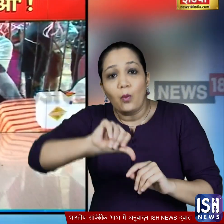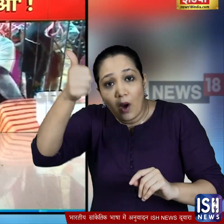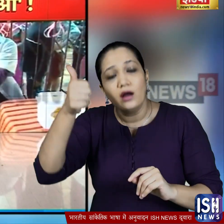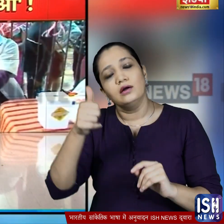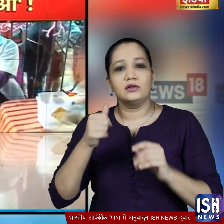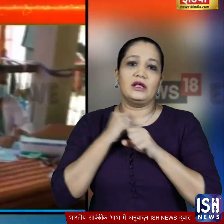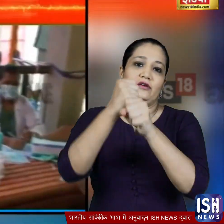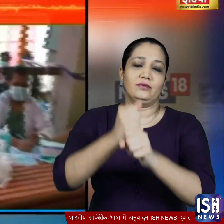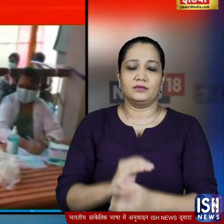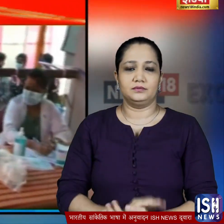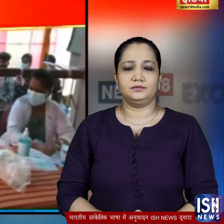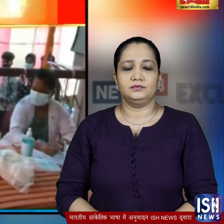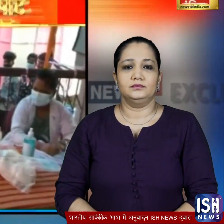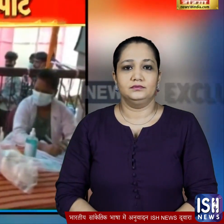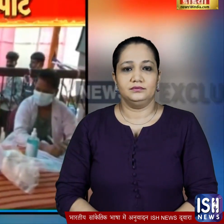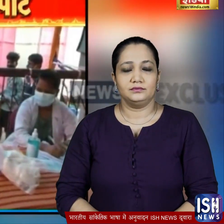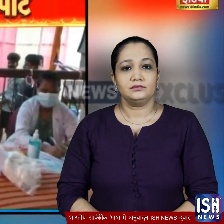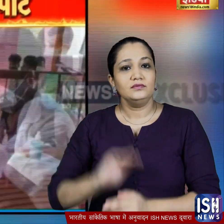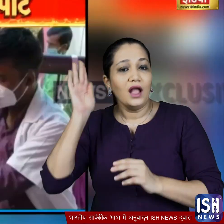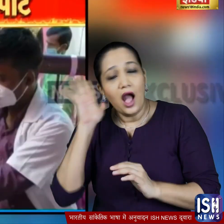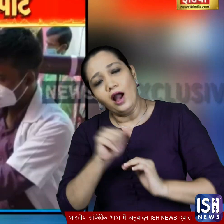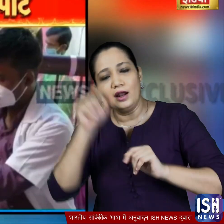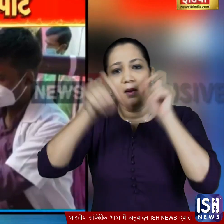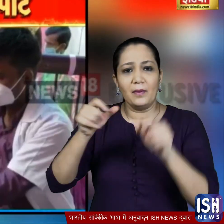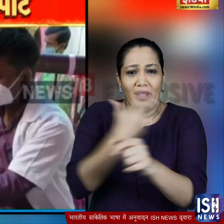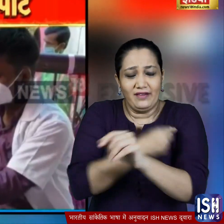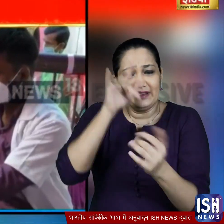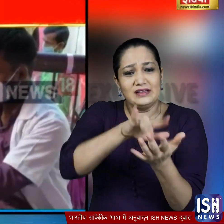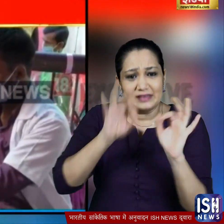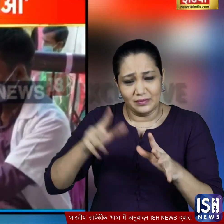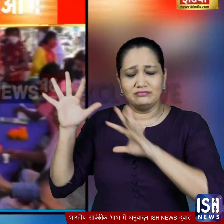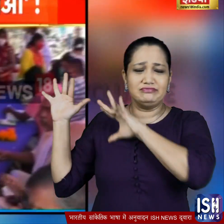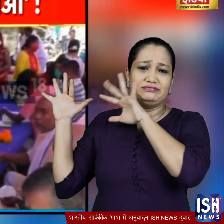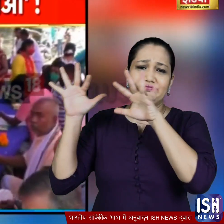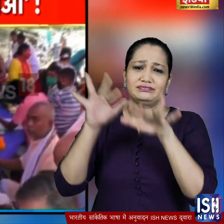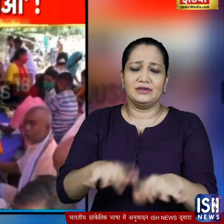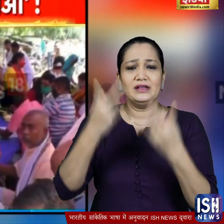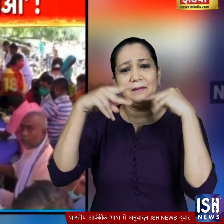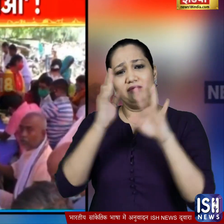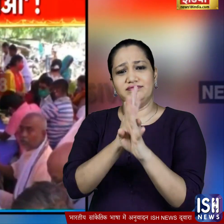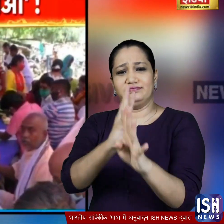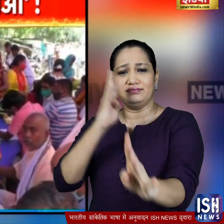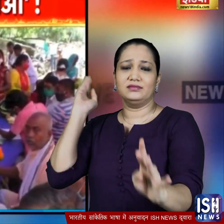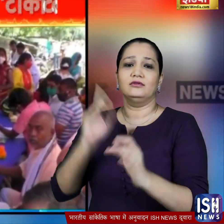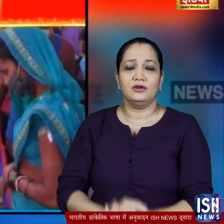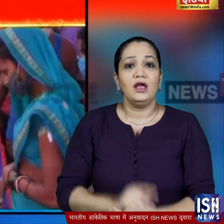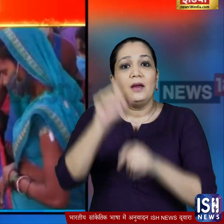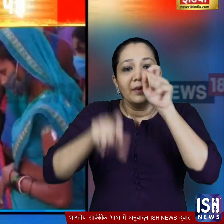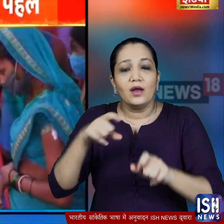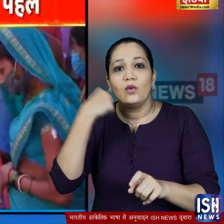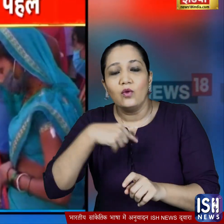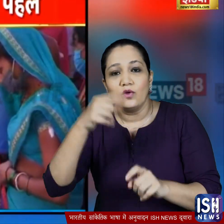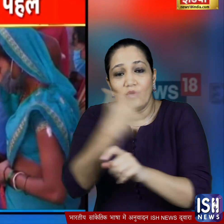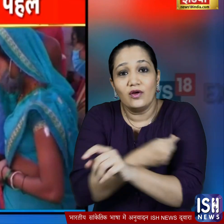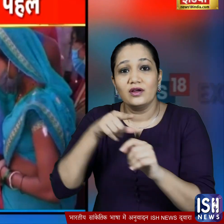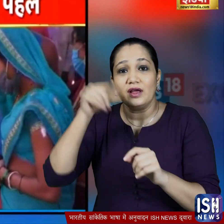इनाम दिया जाएगा। जिसका पता चलते ही वैक्सीनेशन सेंटर पर टीका लगवाने के लिए लोगों की भीड़ उमड़ पड़ी। वहां वो लोग भी कोरोना